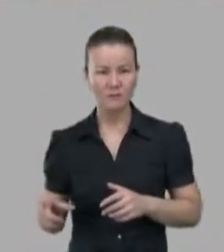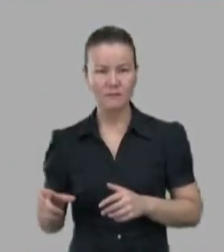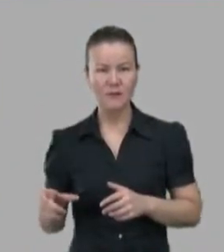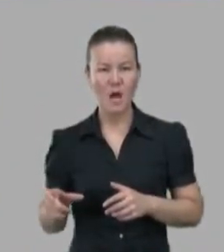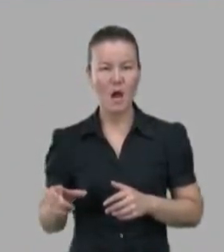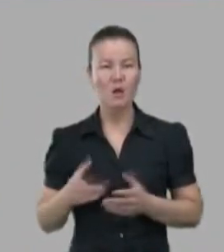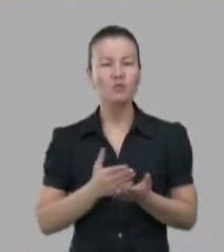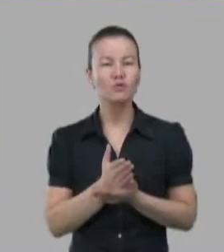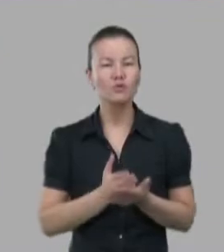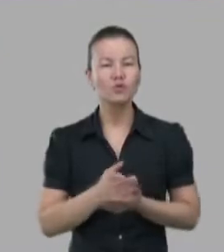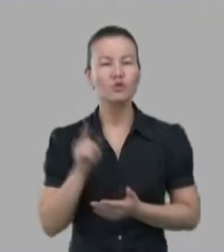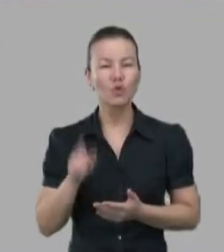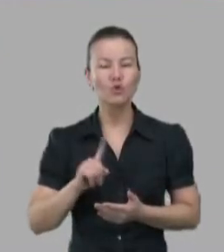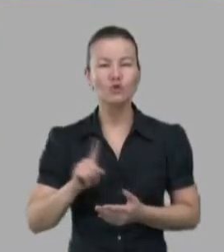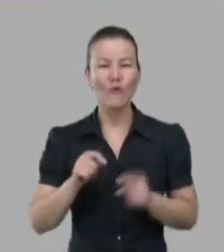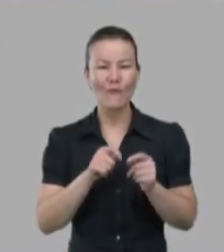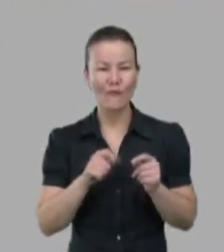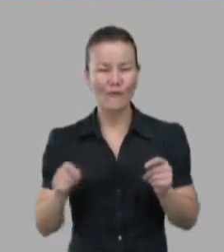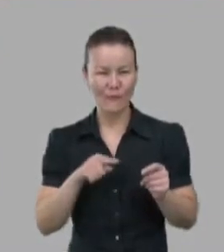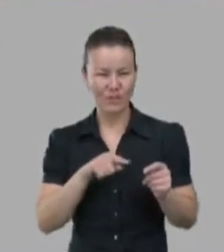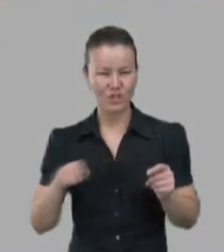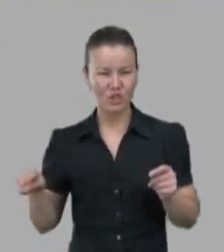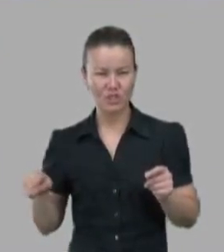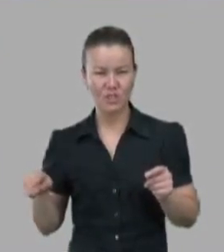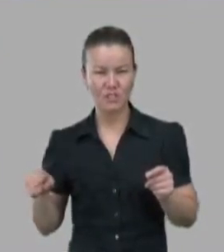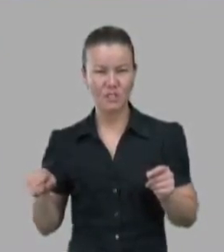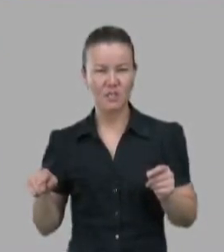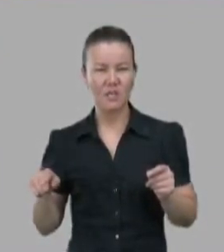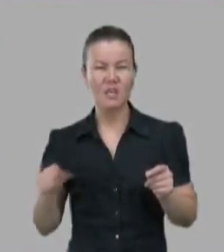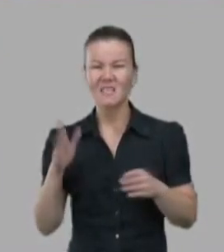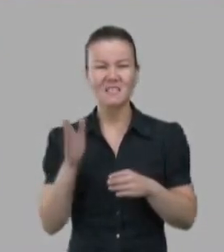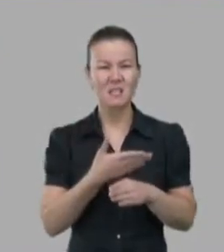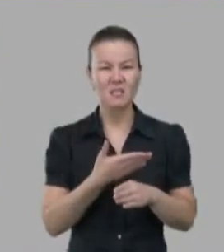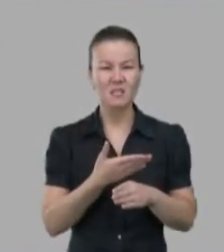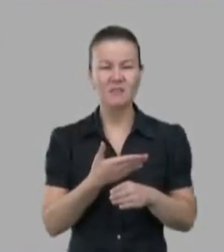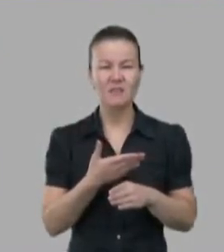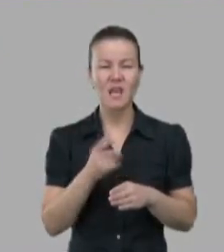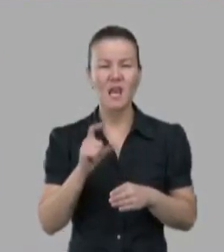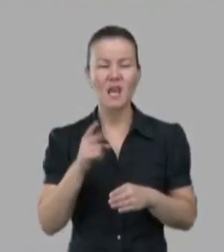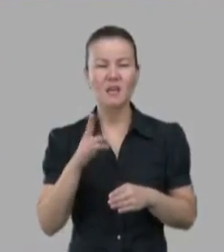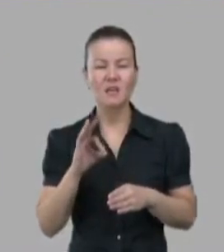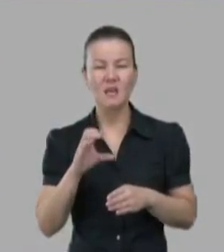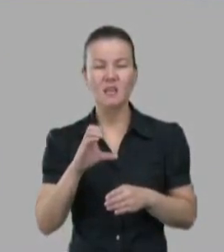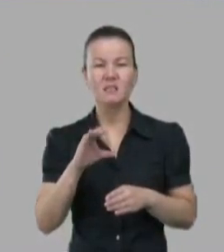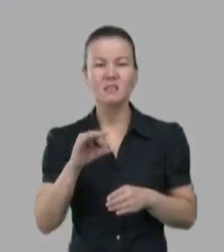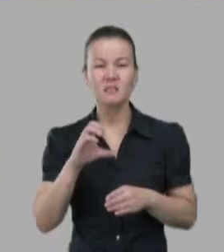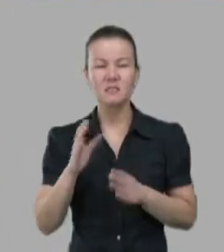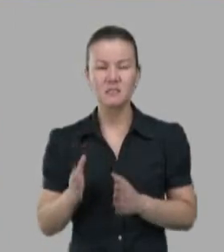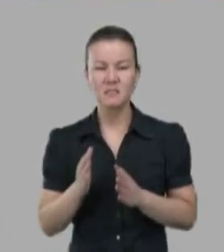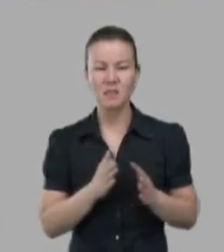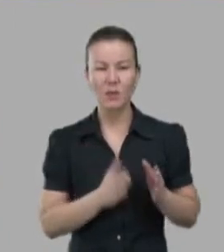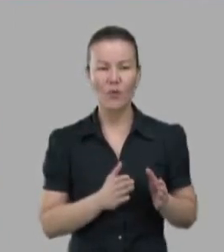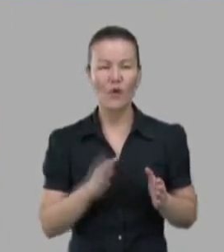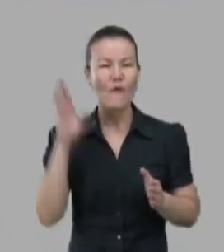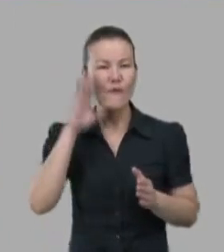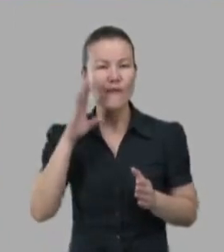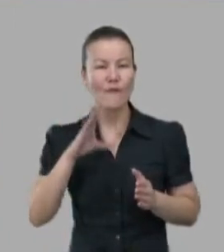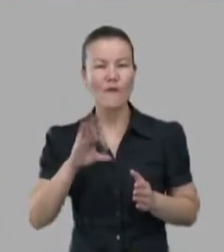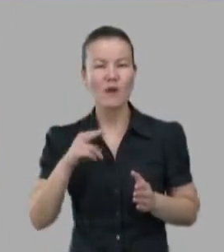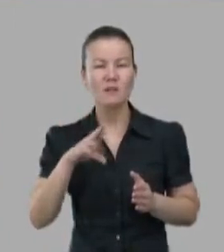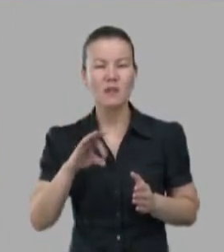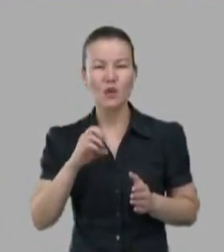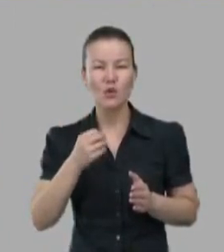послужило то, что течения изолировали экосистему